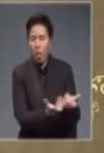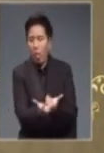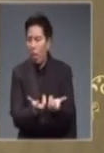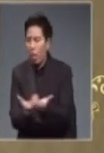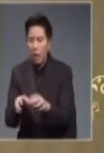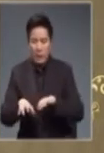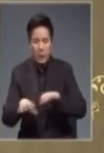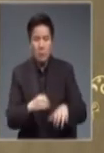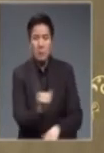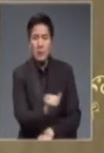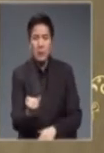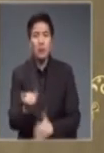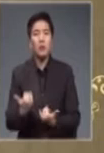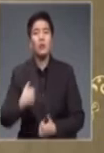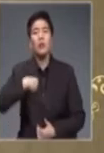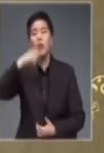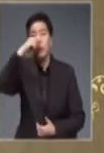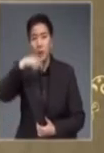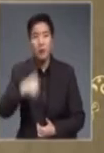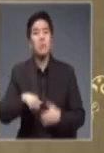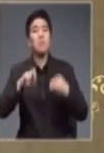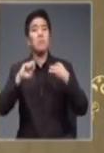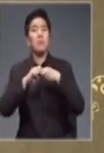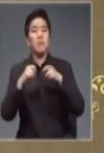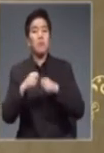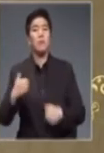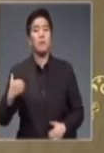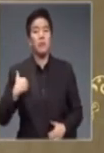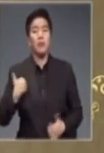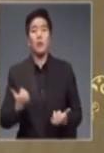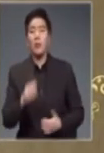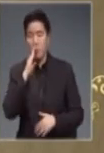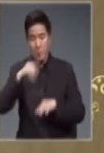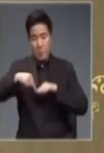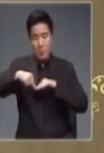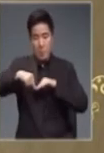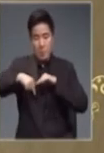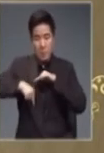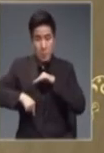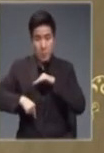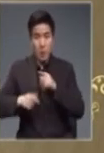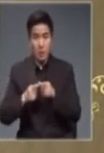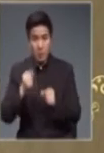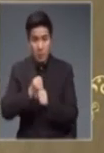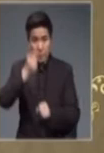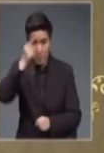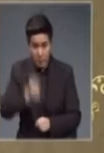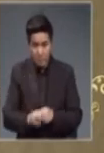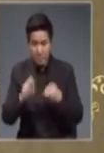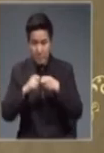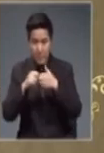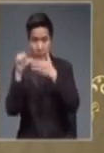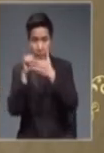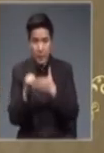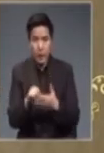อข้อคิดเห็นซักถามข้อสงสัยนะครับอันนี้ก็ฝากข้าราชการในพื้นที่ทุกคนด้วยนะครับกทม.ด้วยมันก็จะเกิดประโย